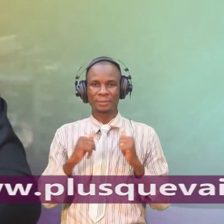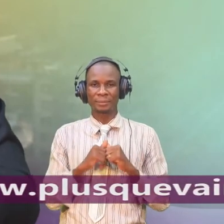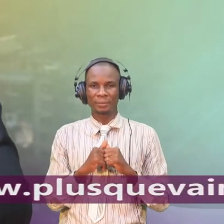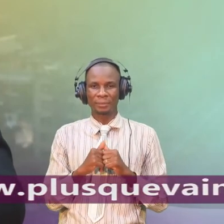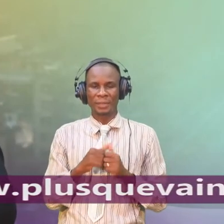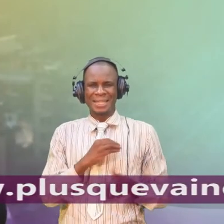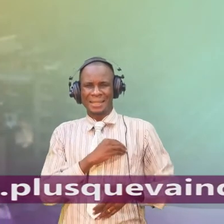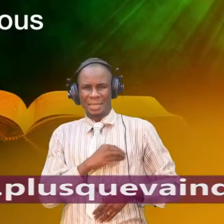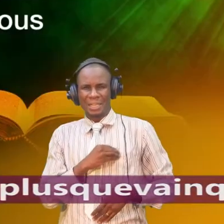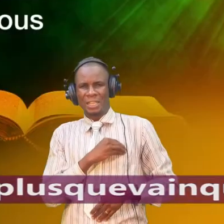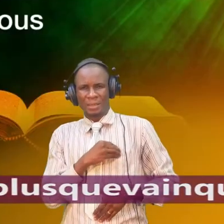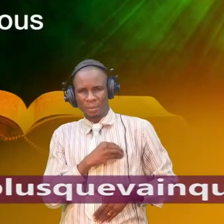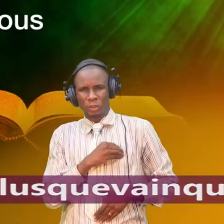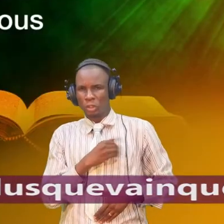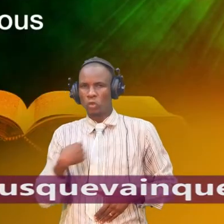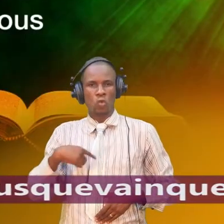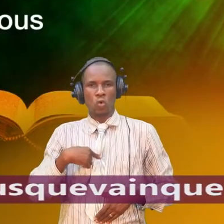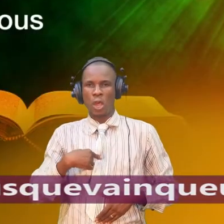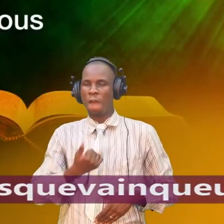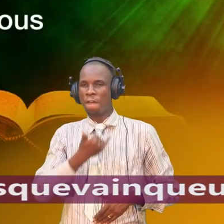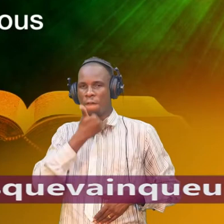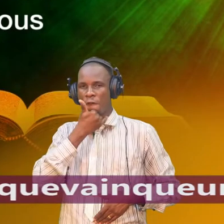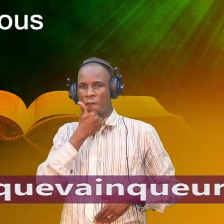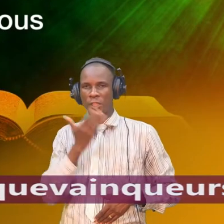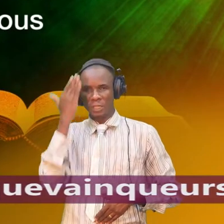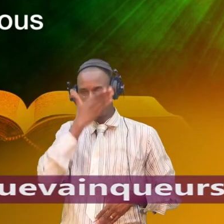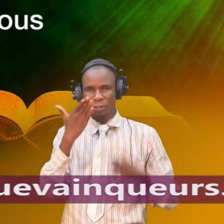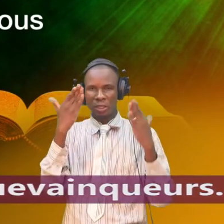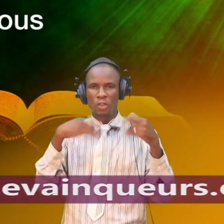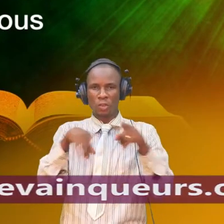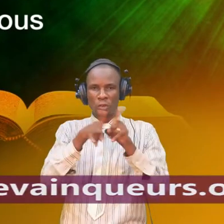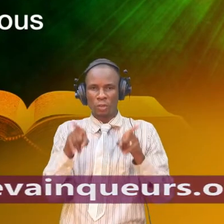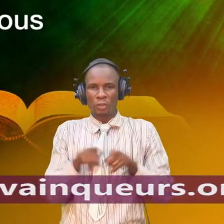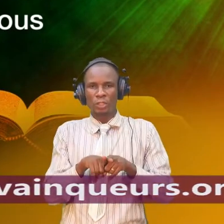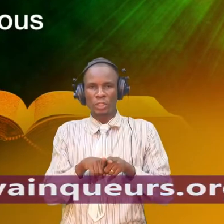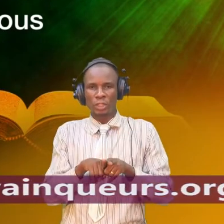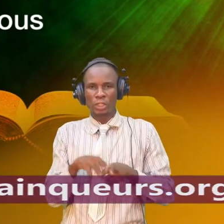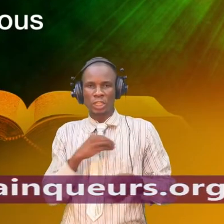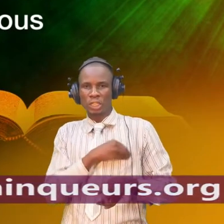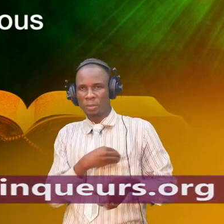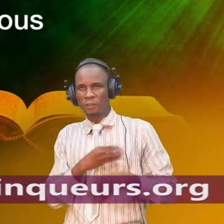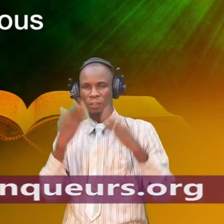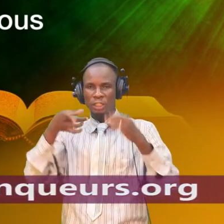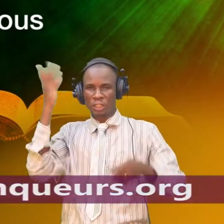wa 2:5:21 anasema yeye asiyejua dhambi Mungu alimfanya kuwa dhambi kwa ajili